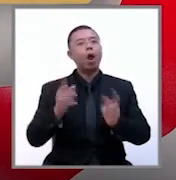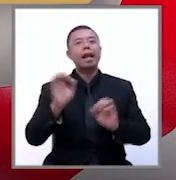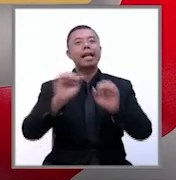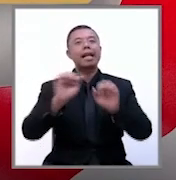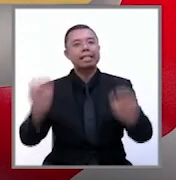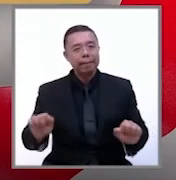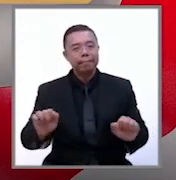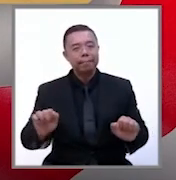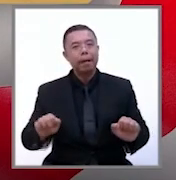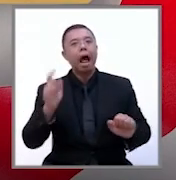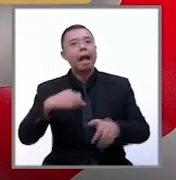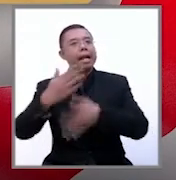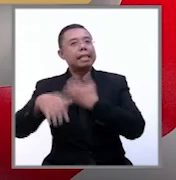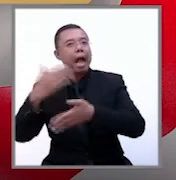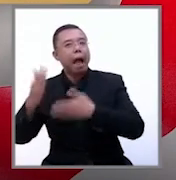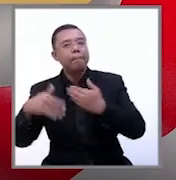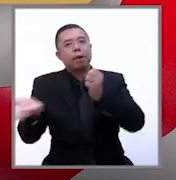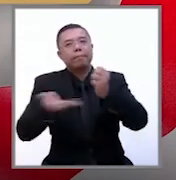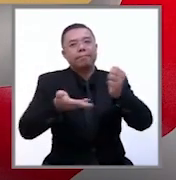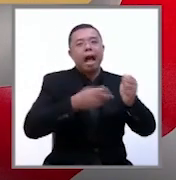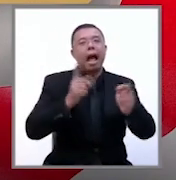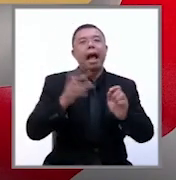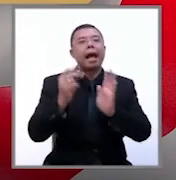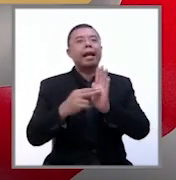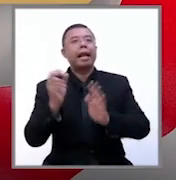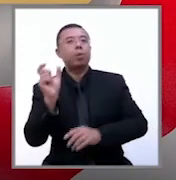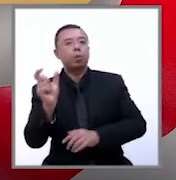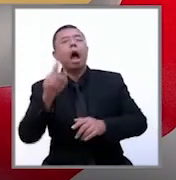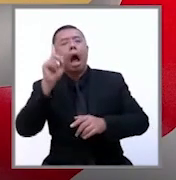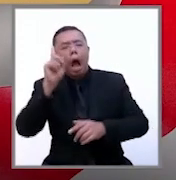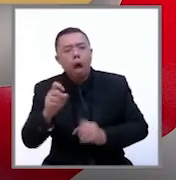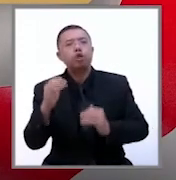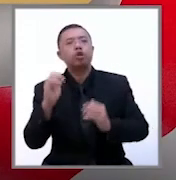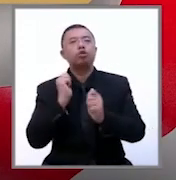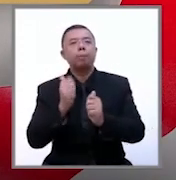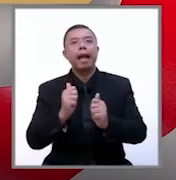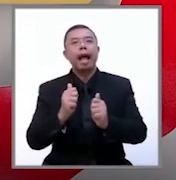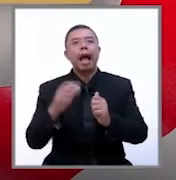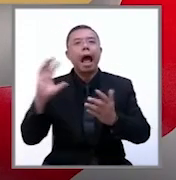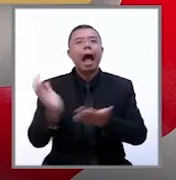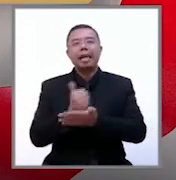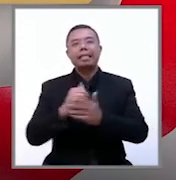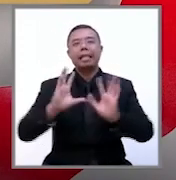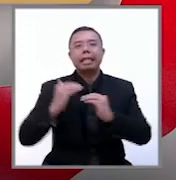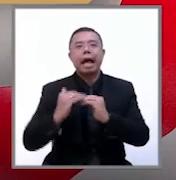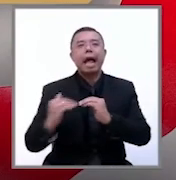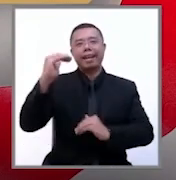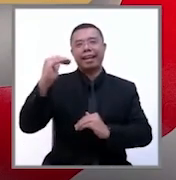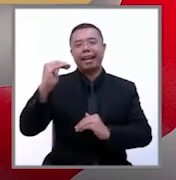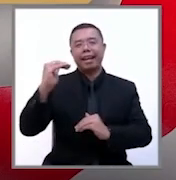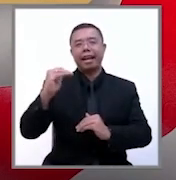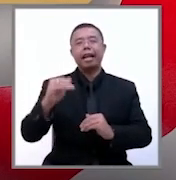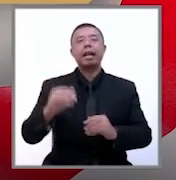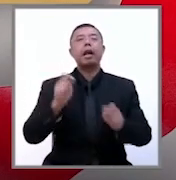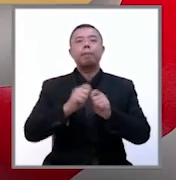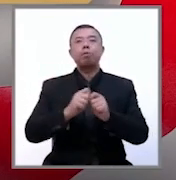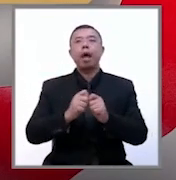combine harvester ada rmu ini wajib untuk meningkatkan produktivitas sekaligus mengurangi food loss